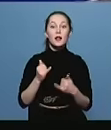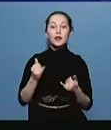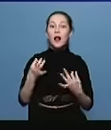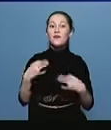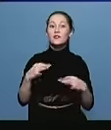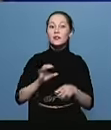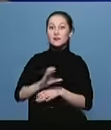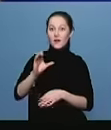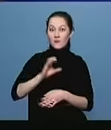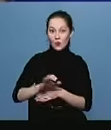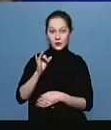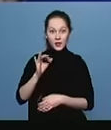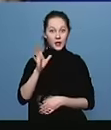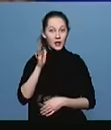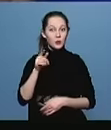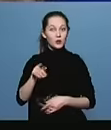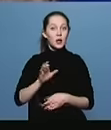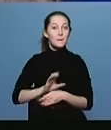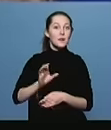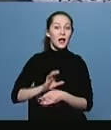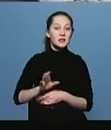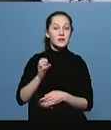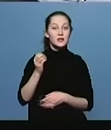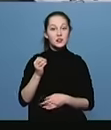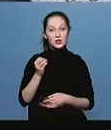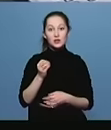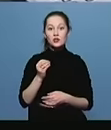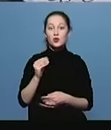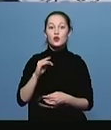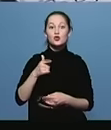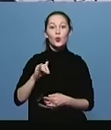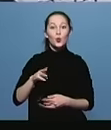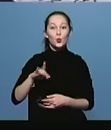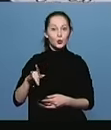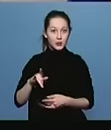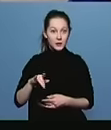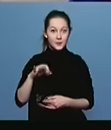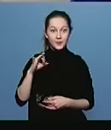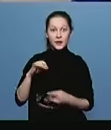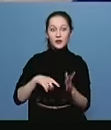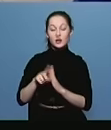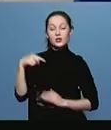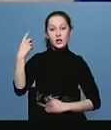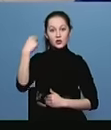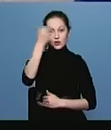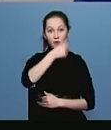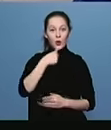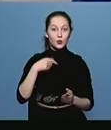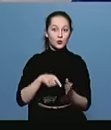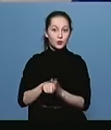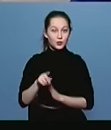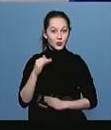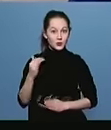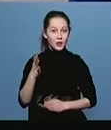автозавода. В частности, будут производить аккумуляторно-стартерные жгуты. Уже в начале следующего года здесь планируют выйти